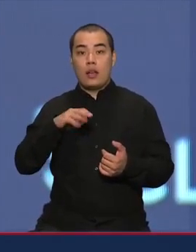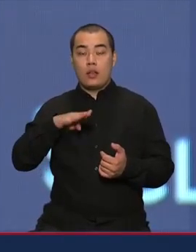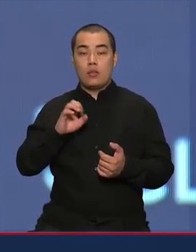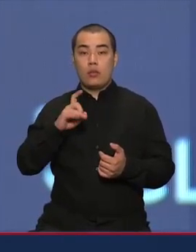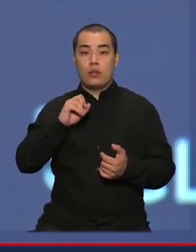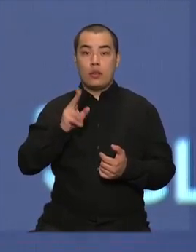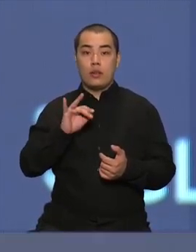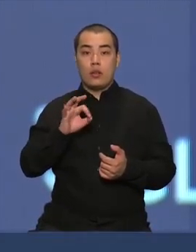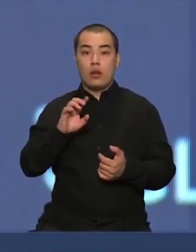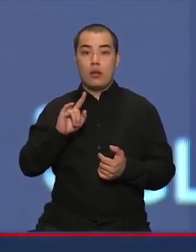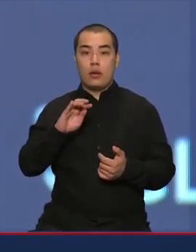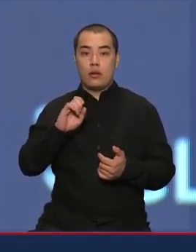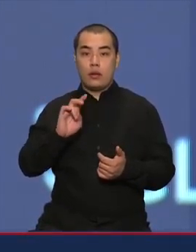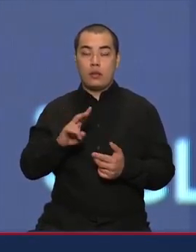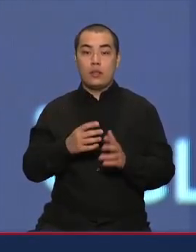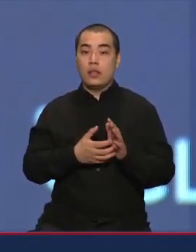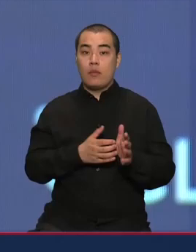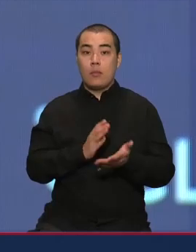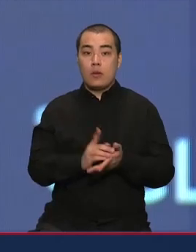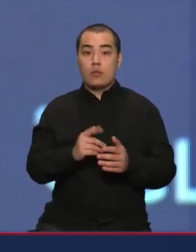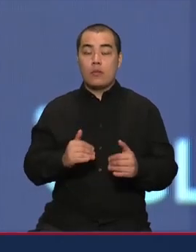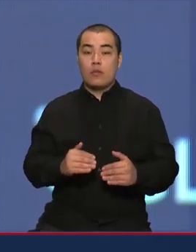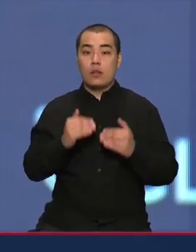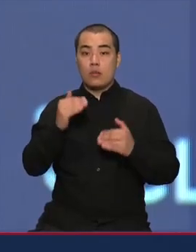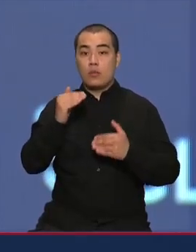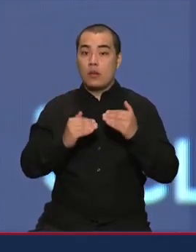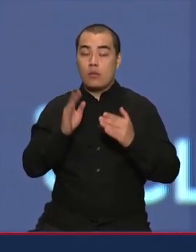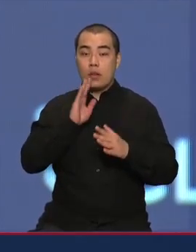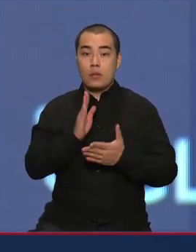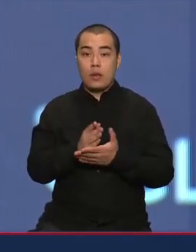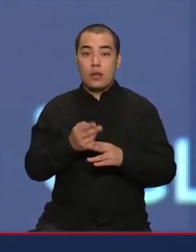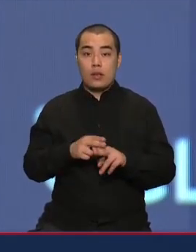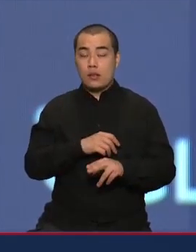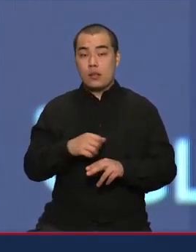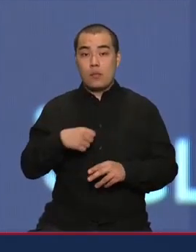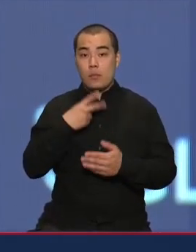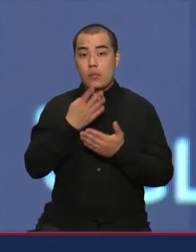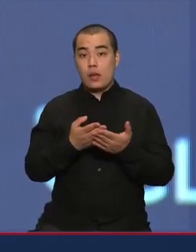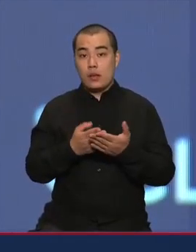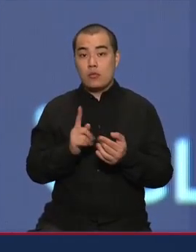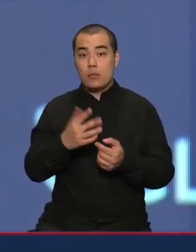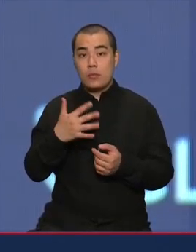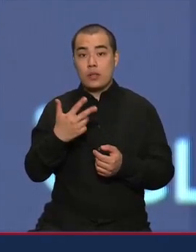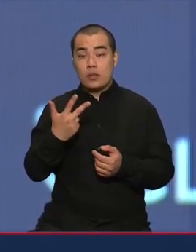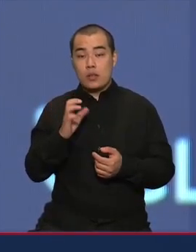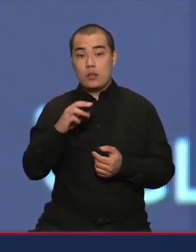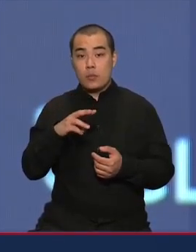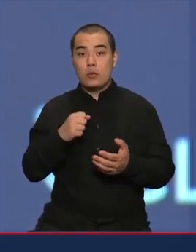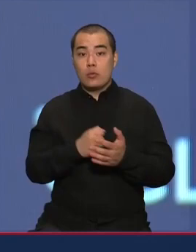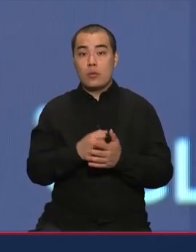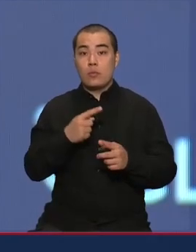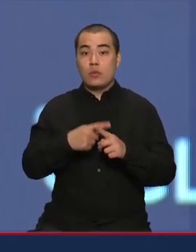и Обаган наблюдается ледоход и высокие уровни воды. Колебания составляют от минус 53 сантиметров до